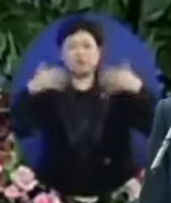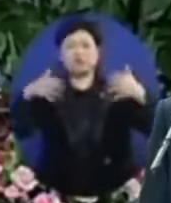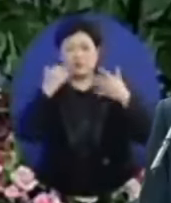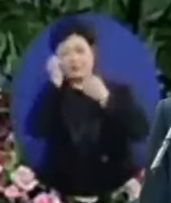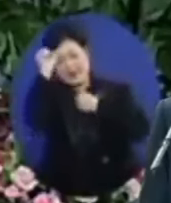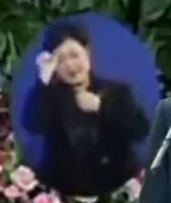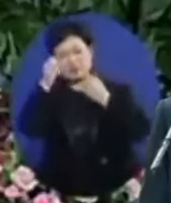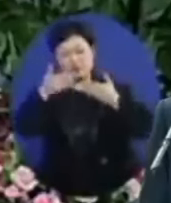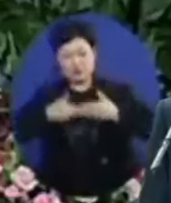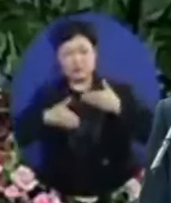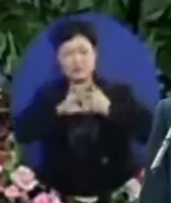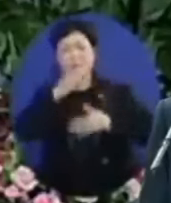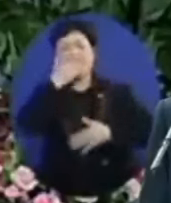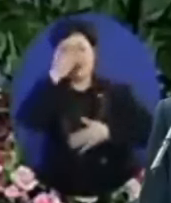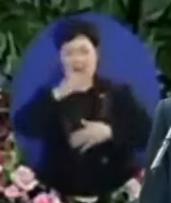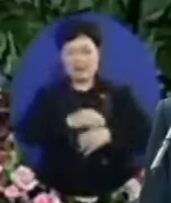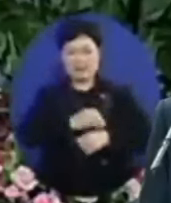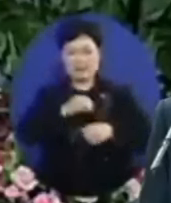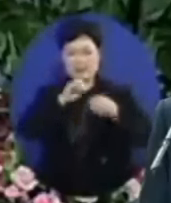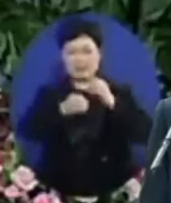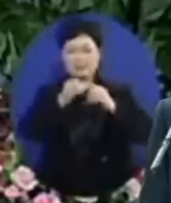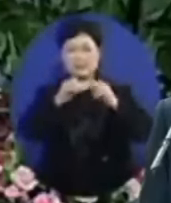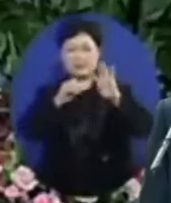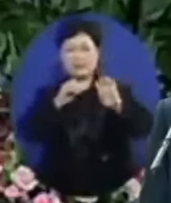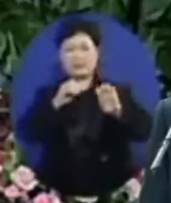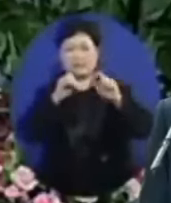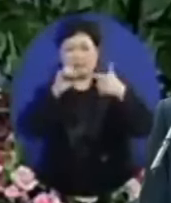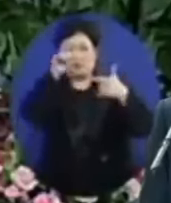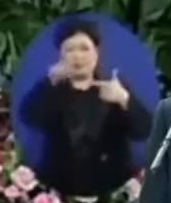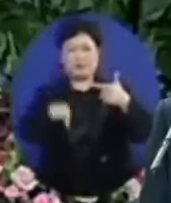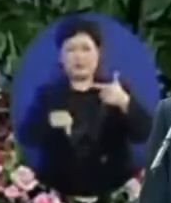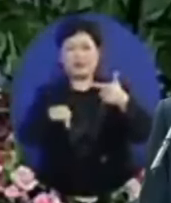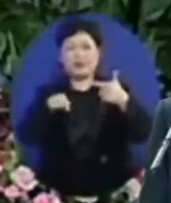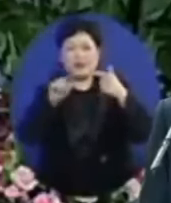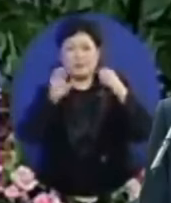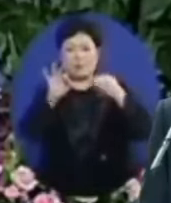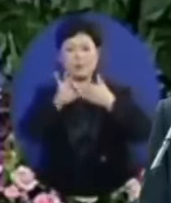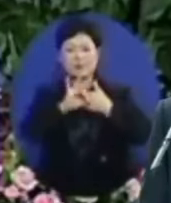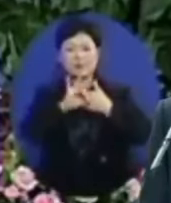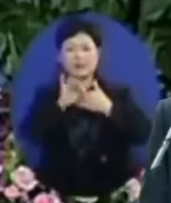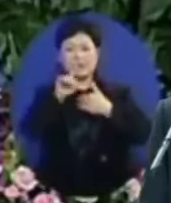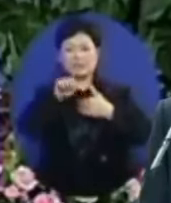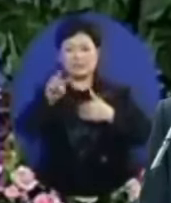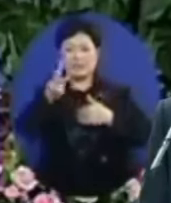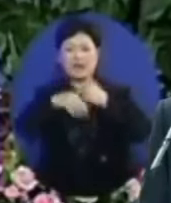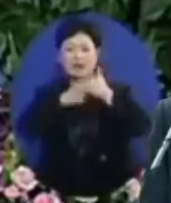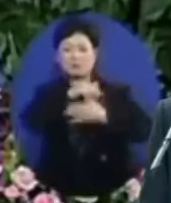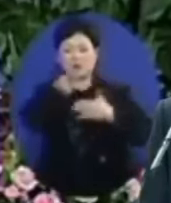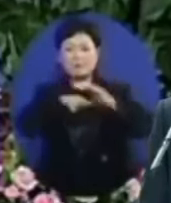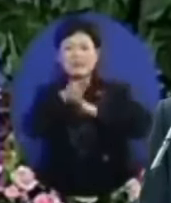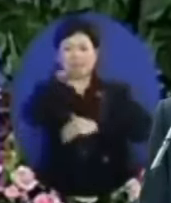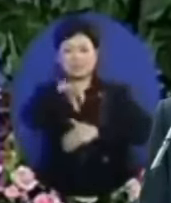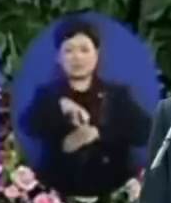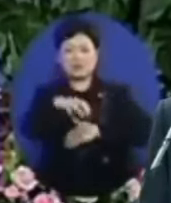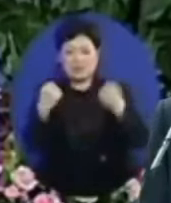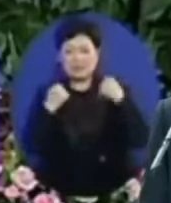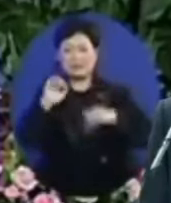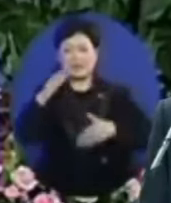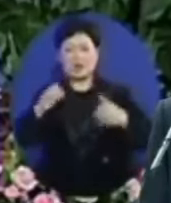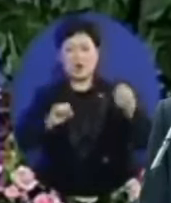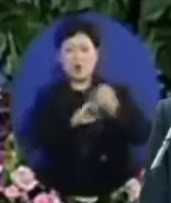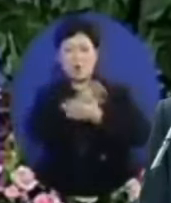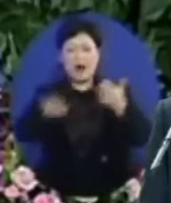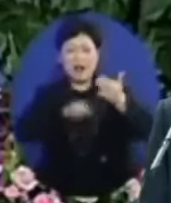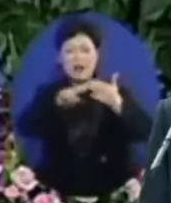해야 피할 수가 있는 것입니다. 시편 46편 1절로 3절에 하나님은 우리의 피난처시요 힘이시니